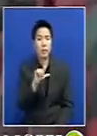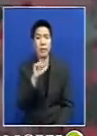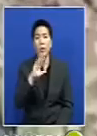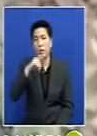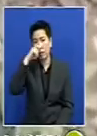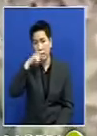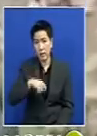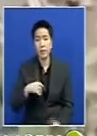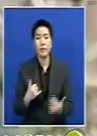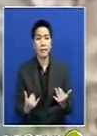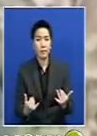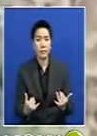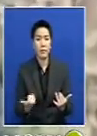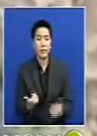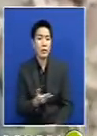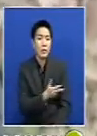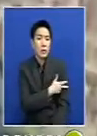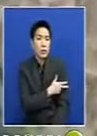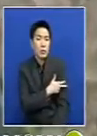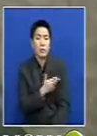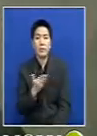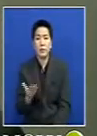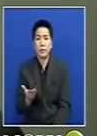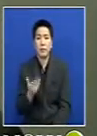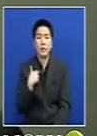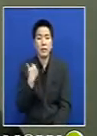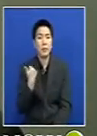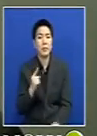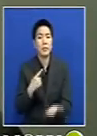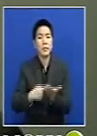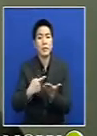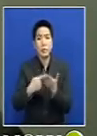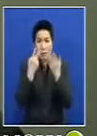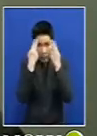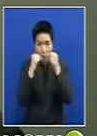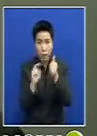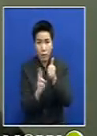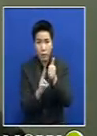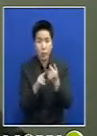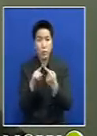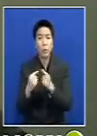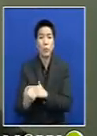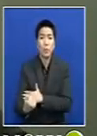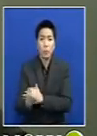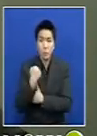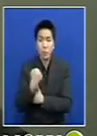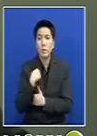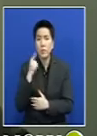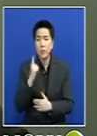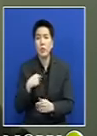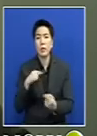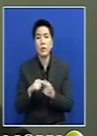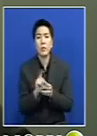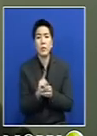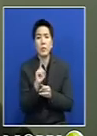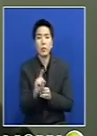ไทยเรื่องนี้ดร.ปณิธานวัฒนายกรที่ปรึกษารองนายกรัฐมนตรีฝ่ายความมั่นคงในฐานะตั